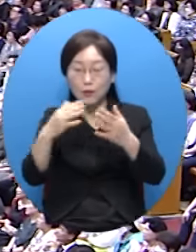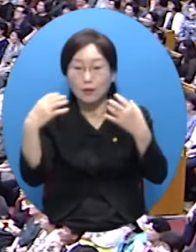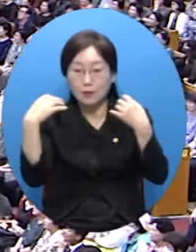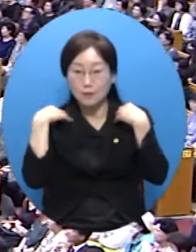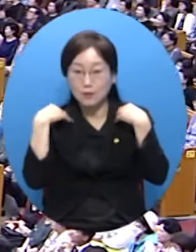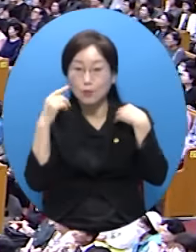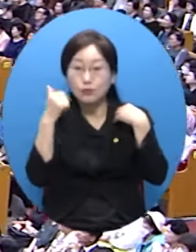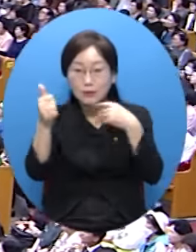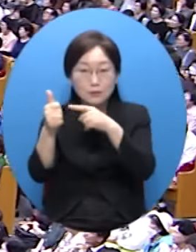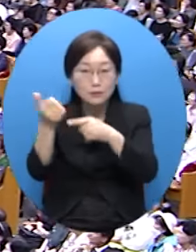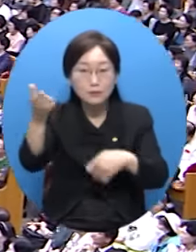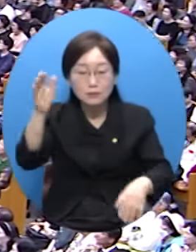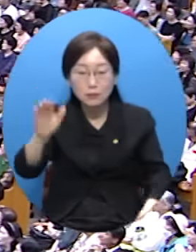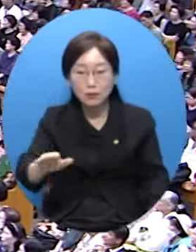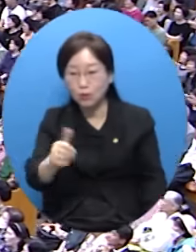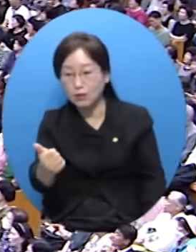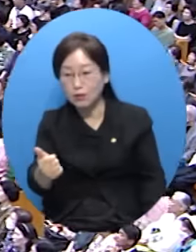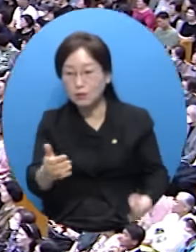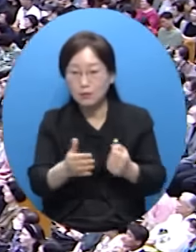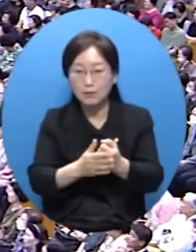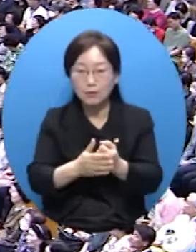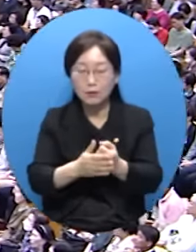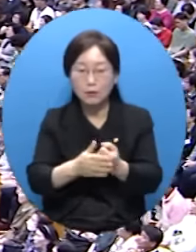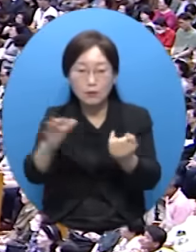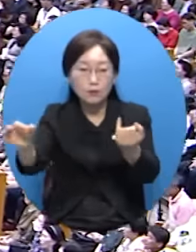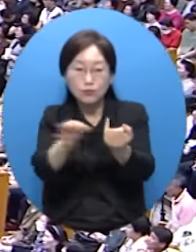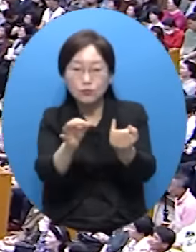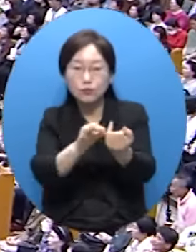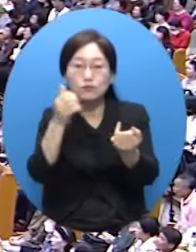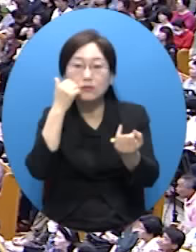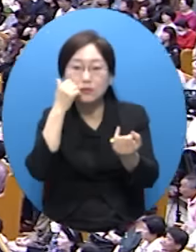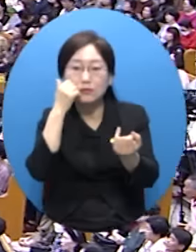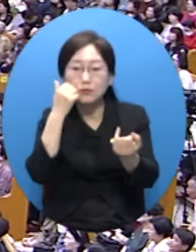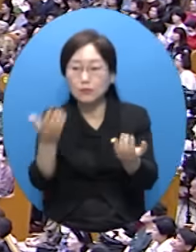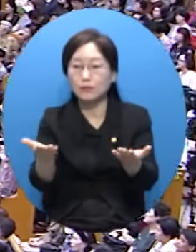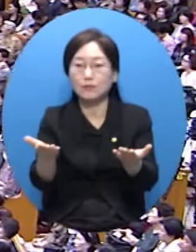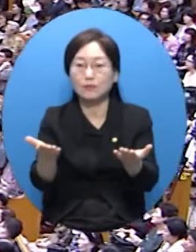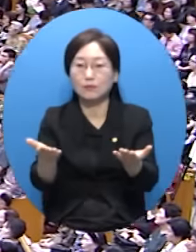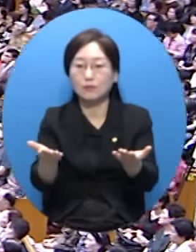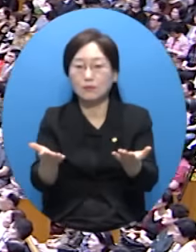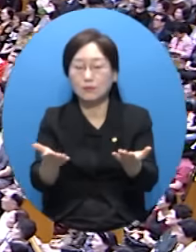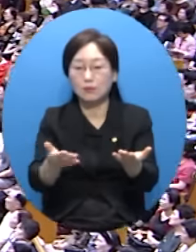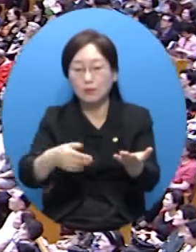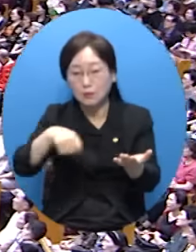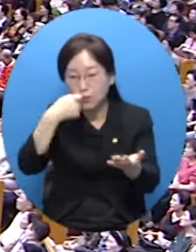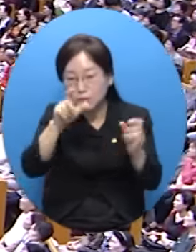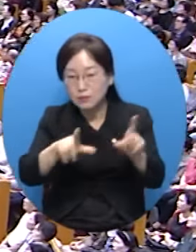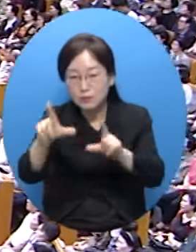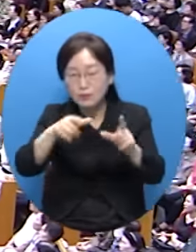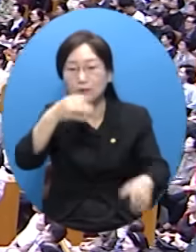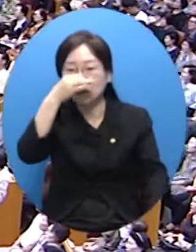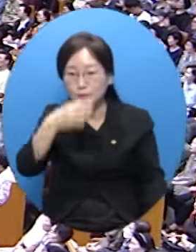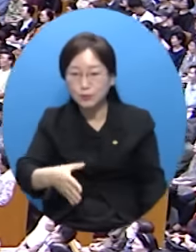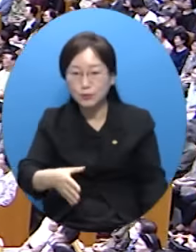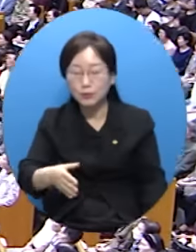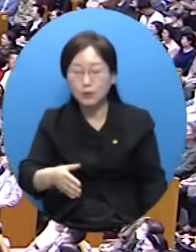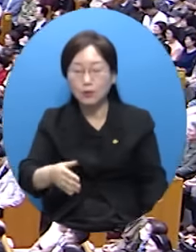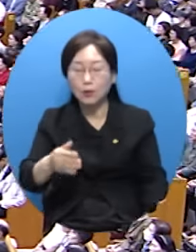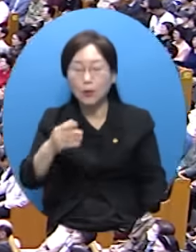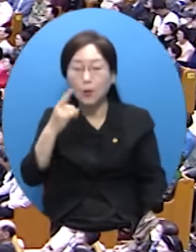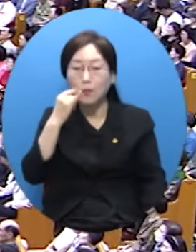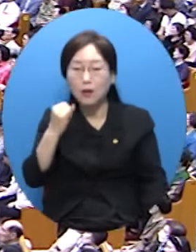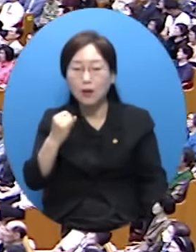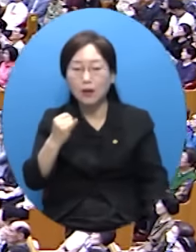이제는 생계가 막막한 네 자녀들을 둔 과부의 가정이